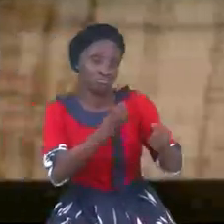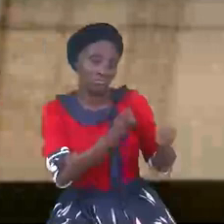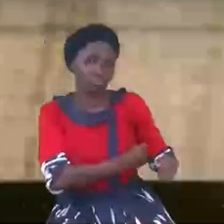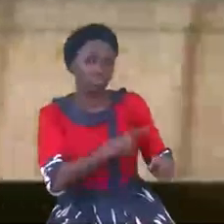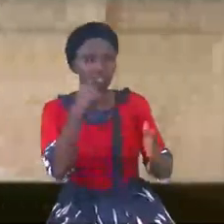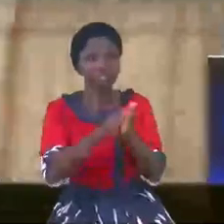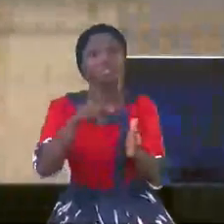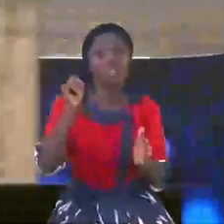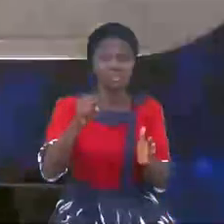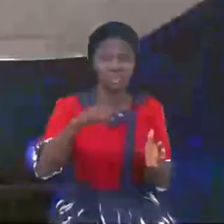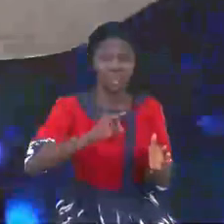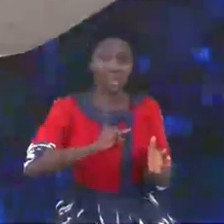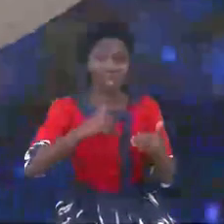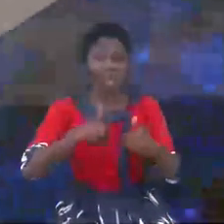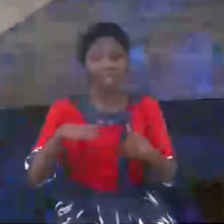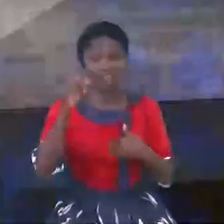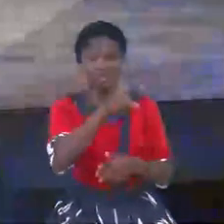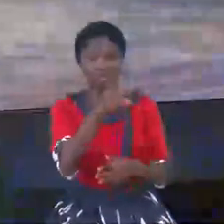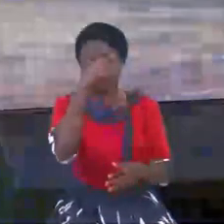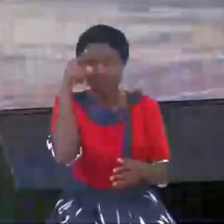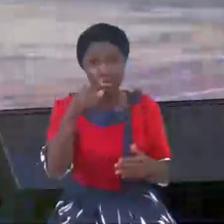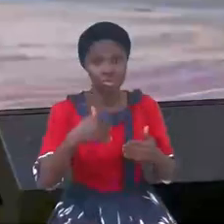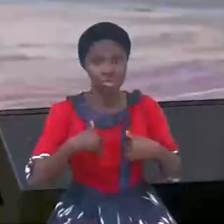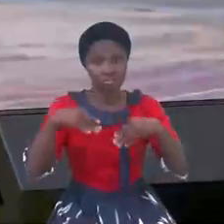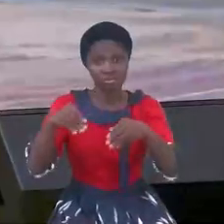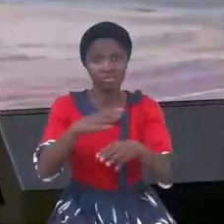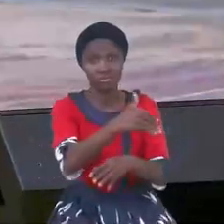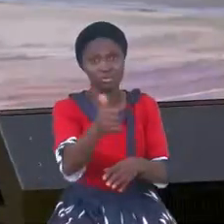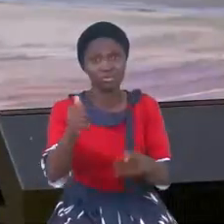je t'ai trouvé. Parce que tu t'es vendu pour faire